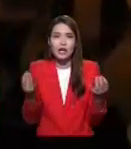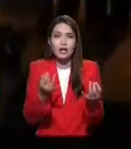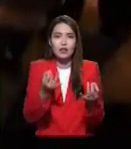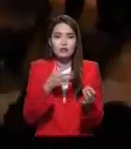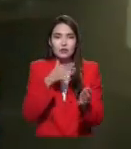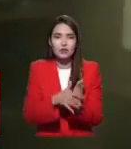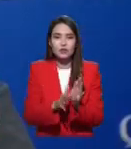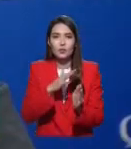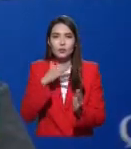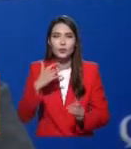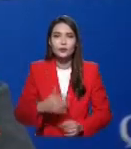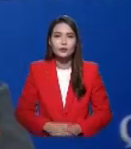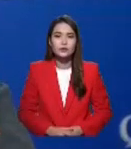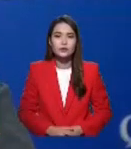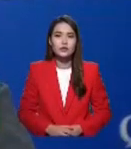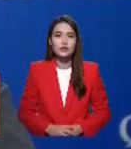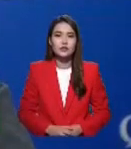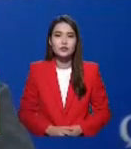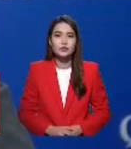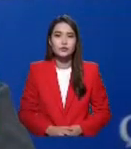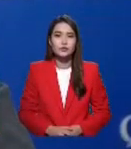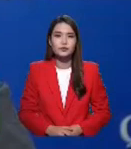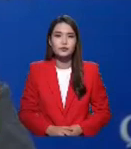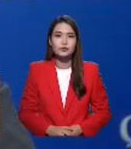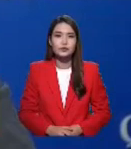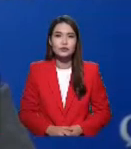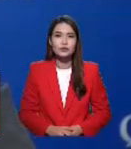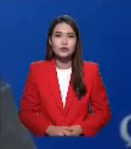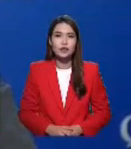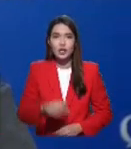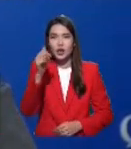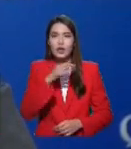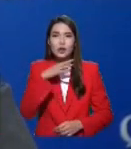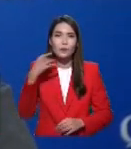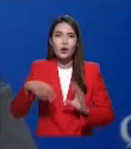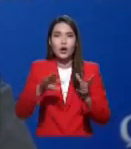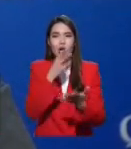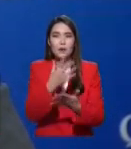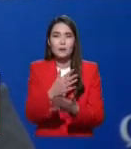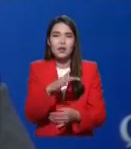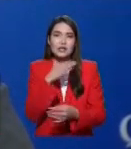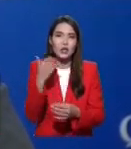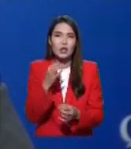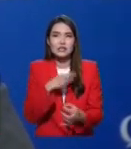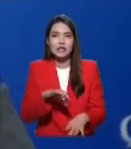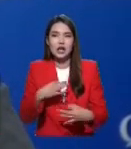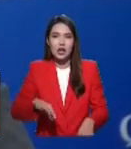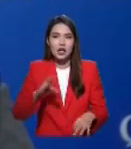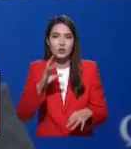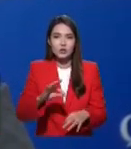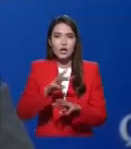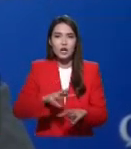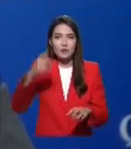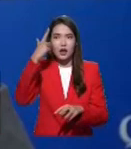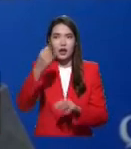талқылануда. Мы сейчас изучаем этот вопрос. Мерзімінен бұрын қорытынды жасағымыз келмейді. Біздің министрлік ақпарат министрлігінен